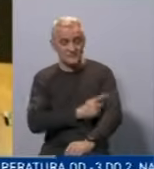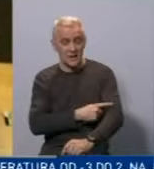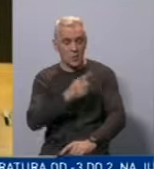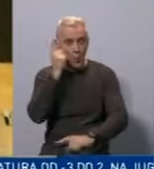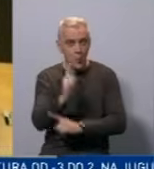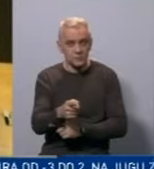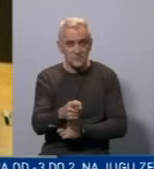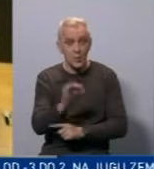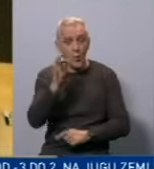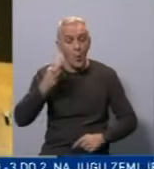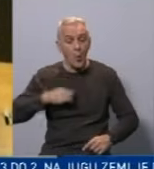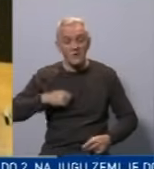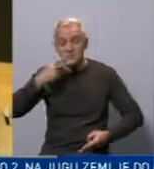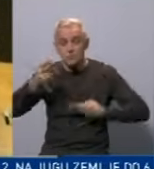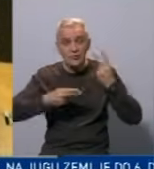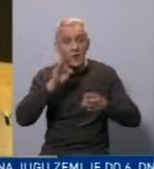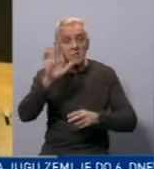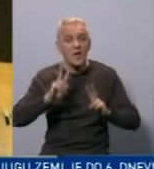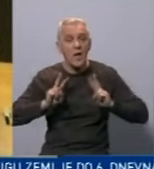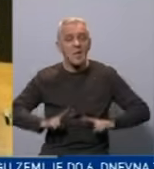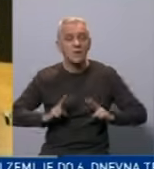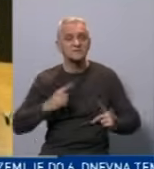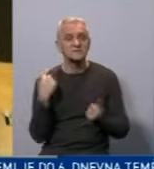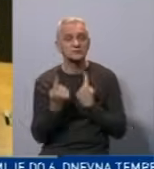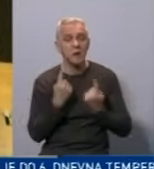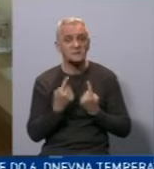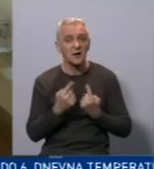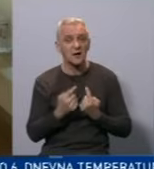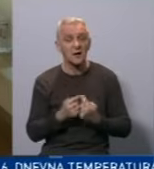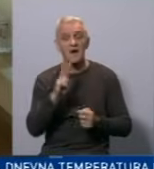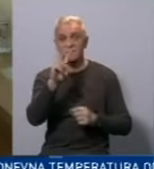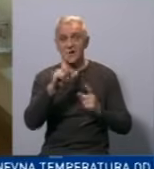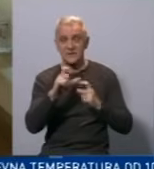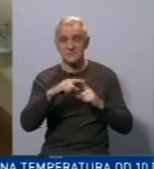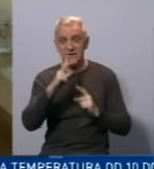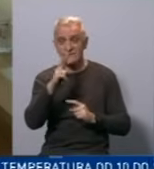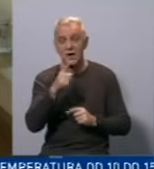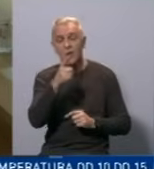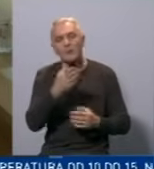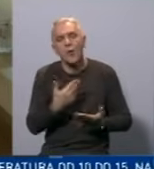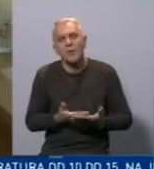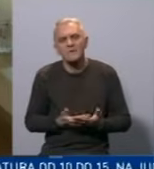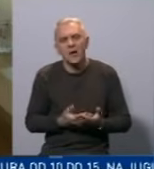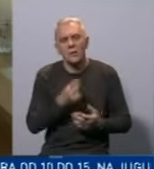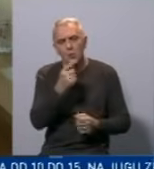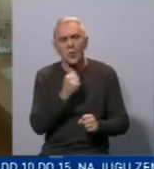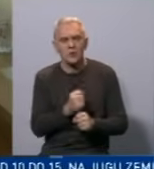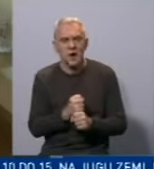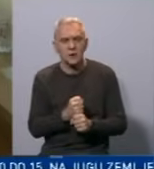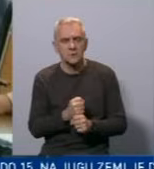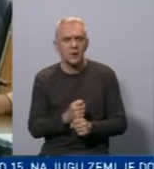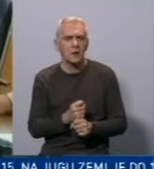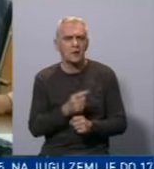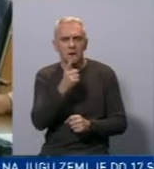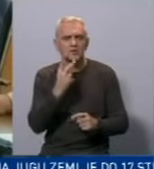odredba o obaveznoj provjeri njihovog imovinskog stanja. U VSTV-u ovaj potez pravdaju činjenicom da su to uradili jer